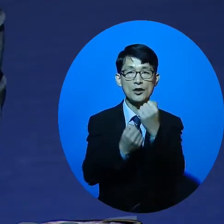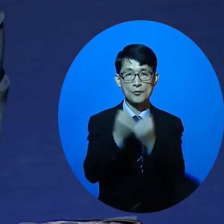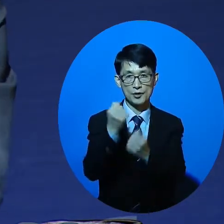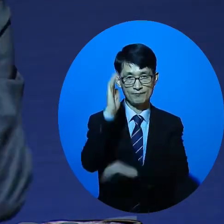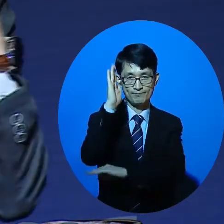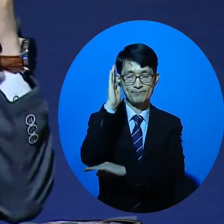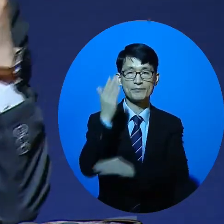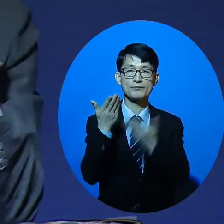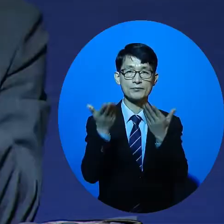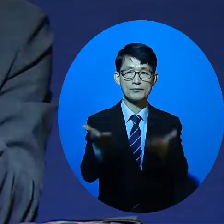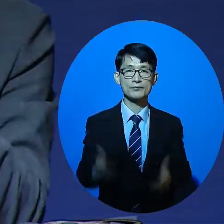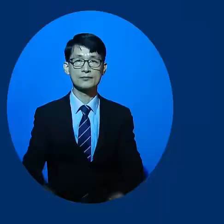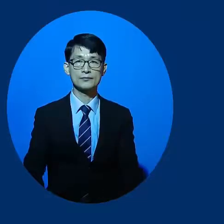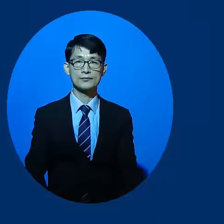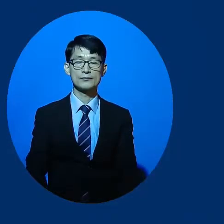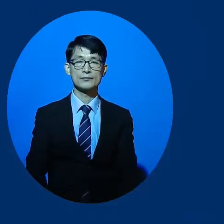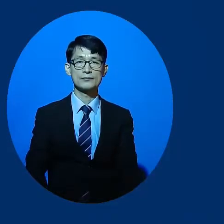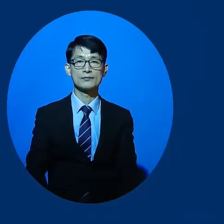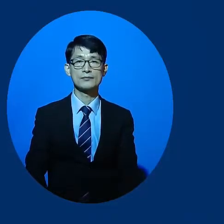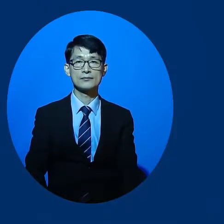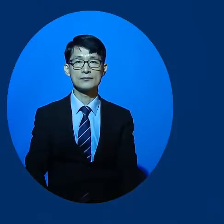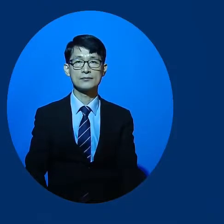말씀드리도록 하겠습니다.